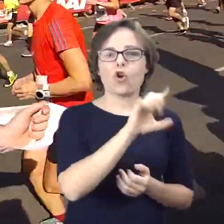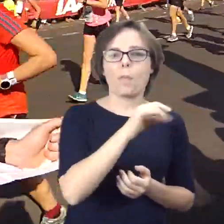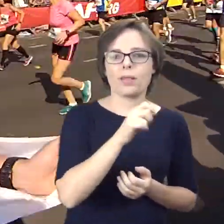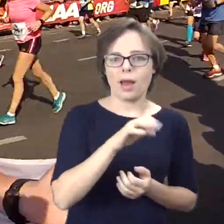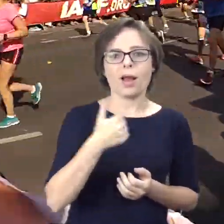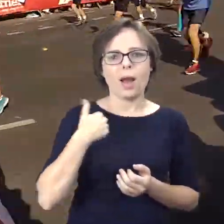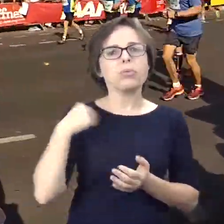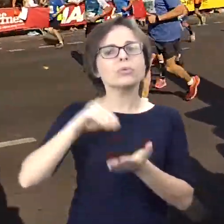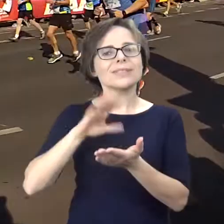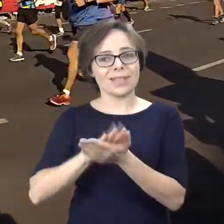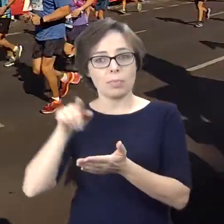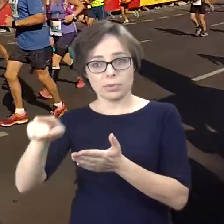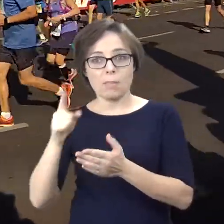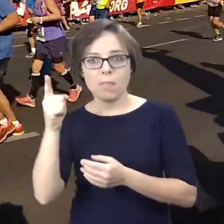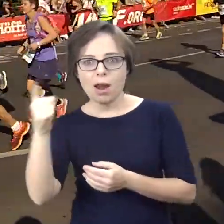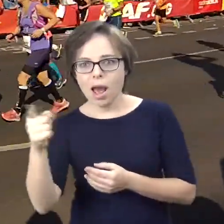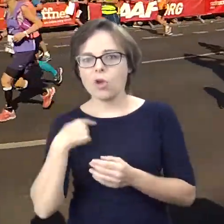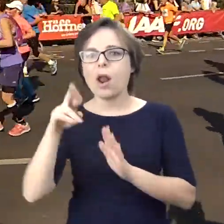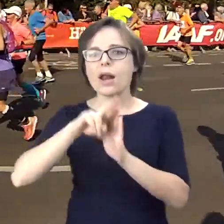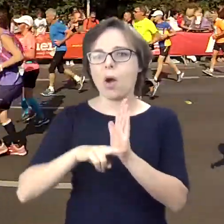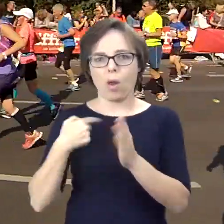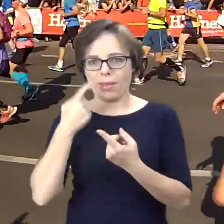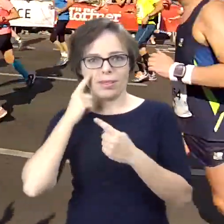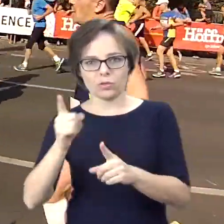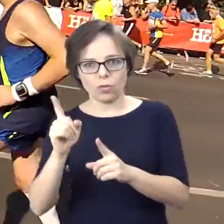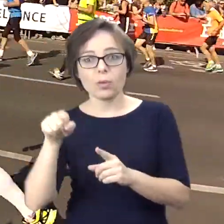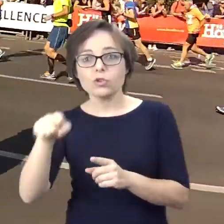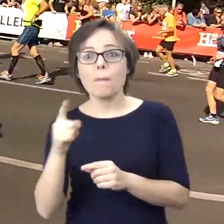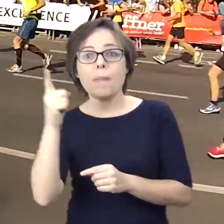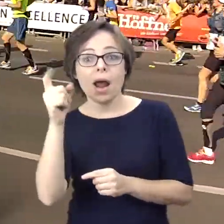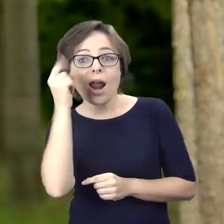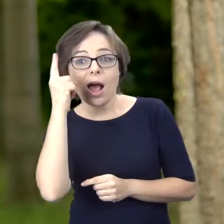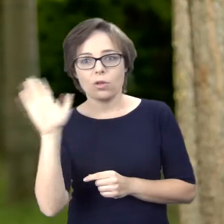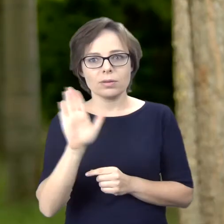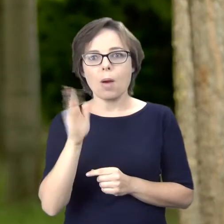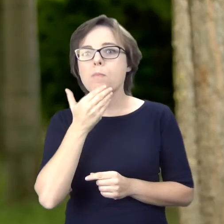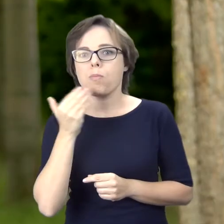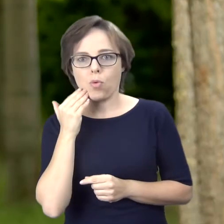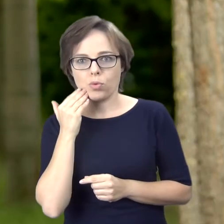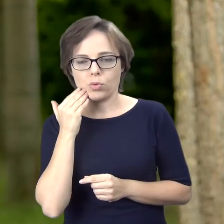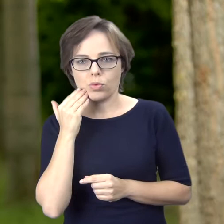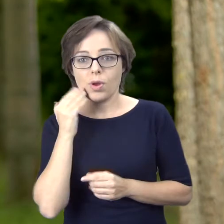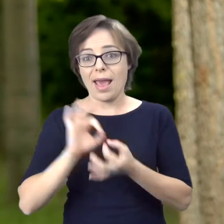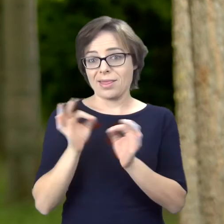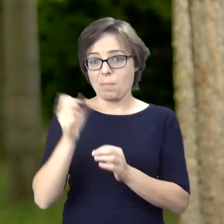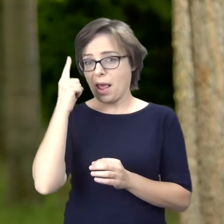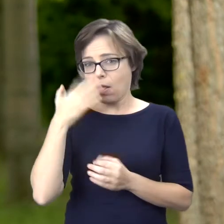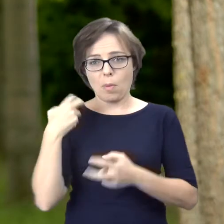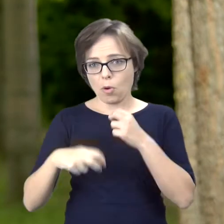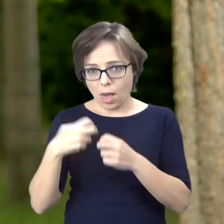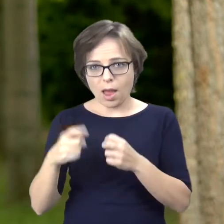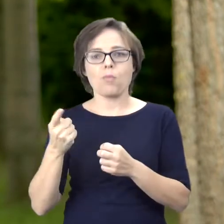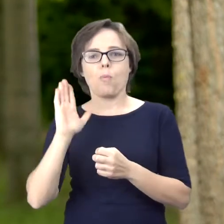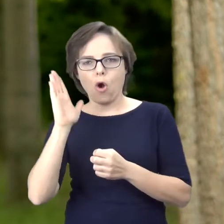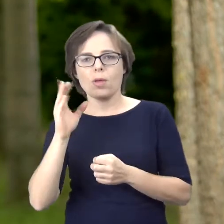na maraton w Helsinkach, to przeoczyłem w regulaminie jedną kluczową rzecz, że ten maraton nie jest rano, tylko po południu. I gdyby był rano, no to miałbym wieczorny lot,